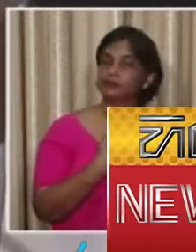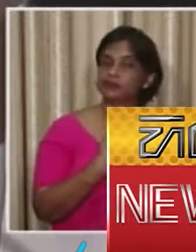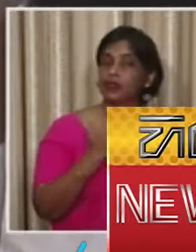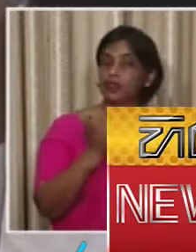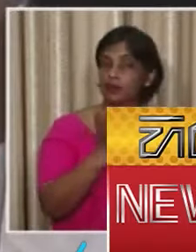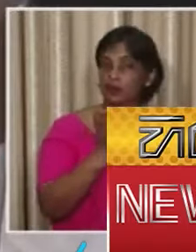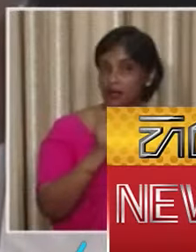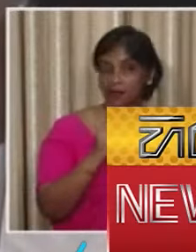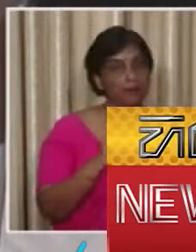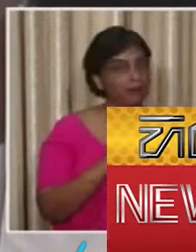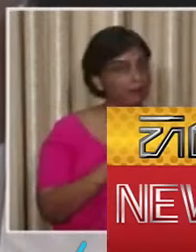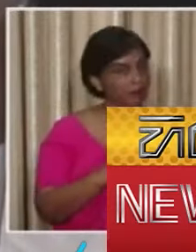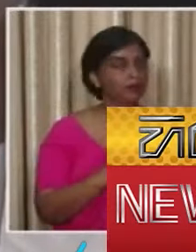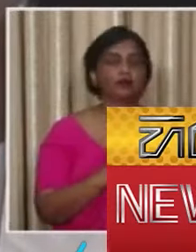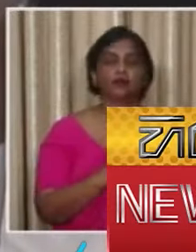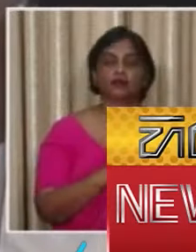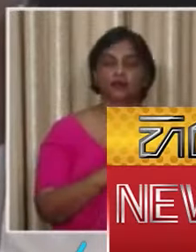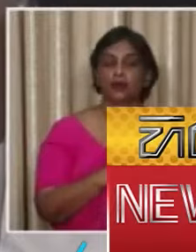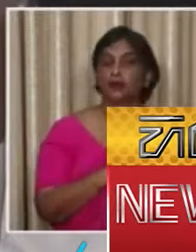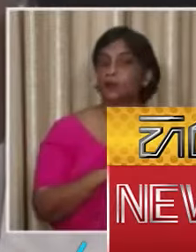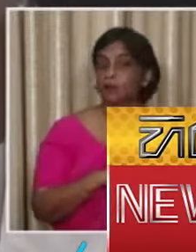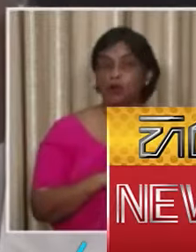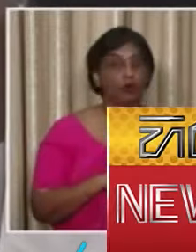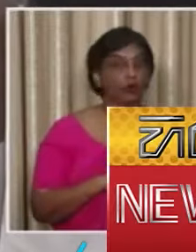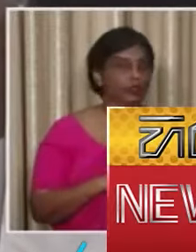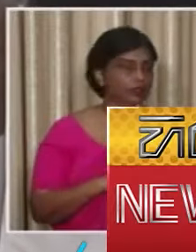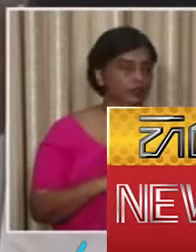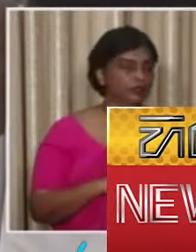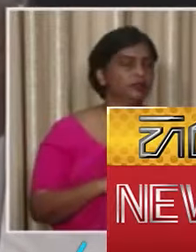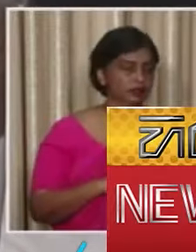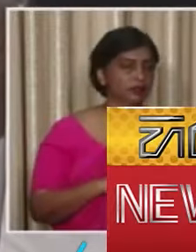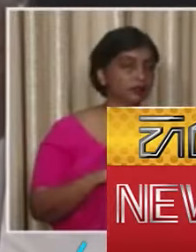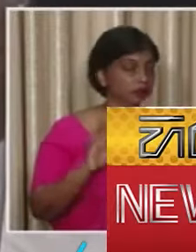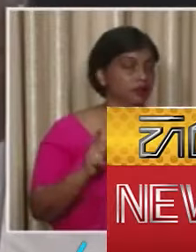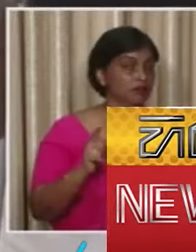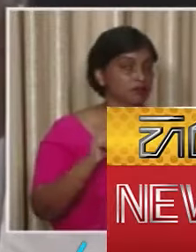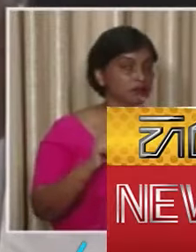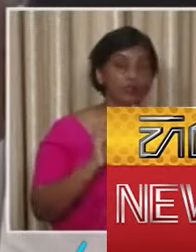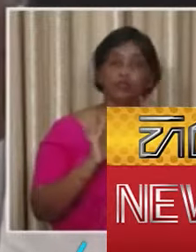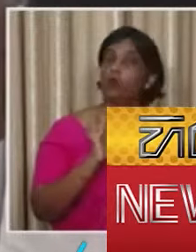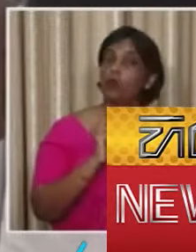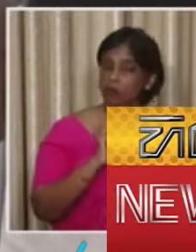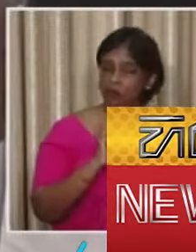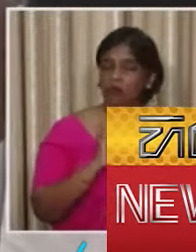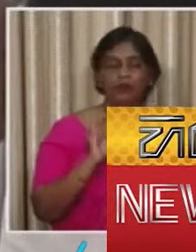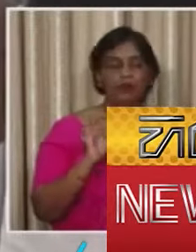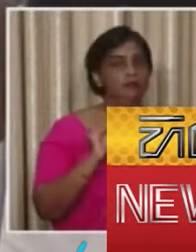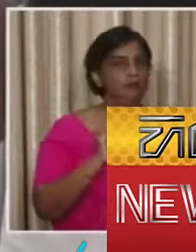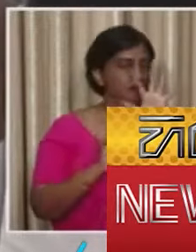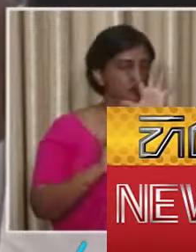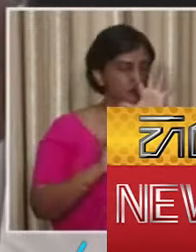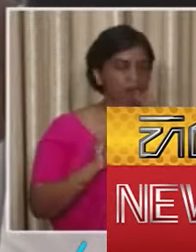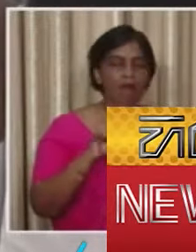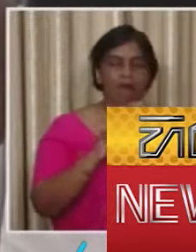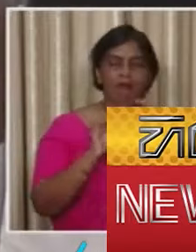ණය ගෙවීමේදී මූලික මුදල නෙමෙයි, ඒත් අපිට ගෙවන් තියෙන පොලියෙන් අපිට බිලියන 5ක්